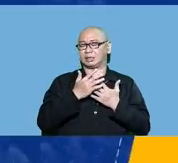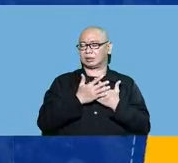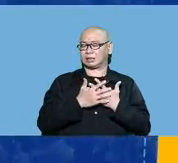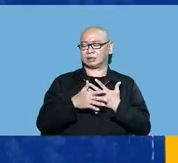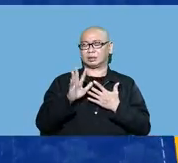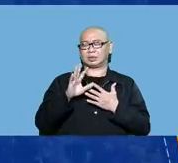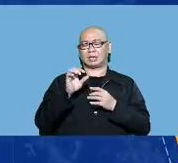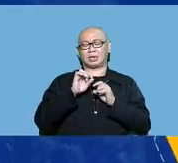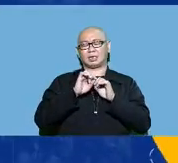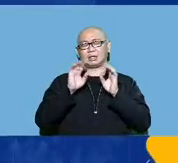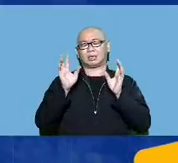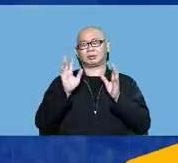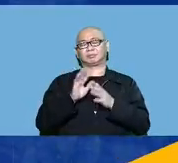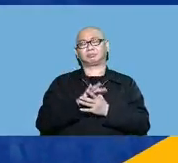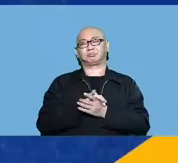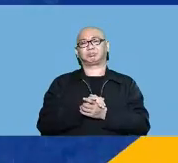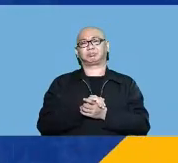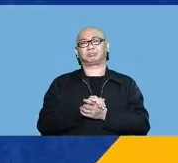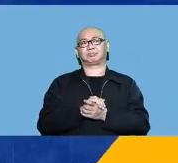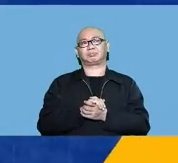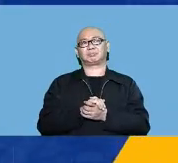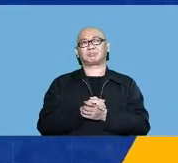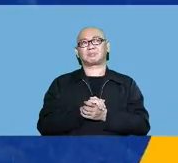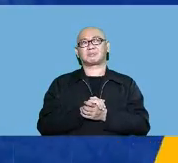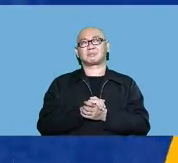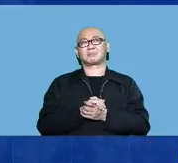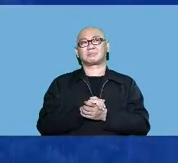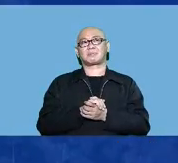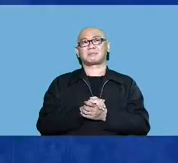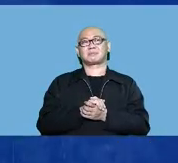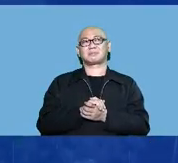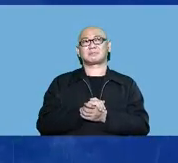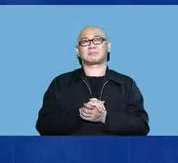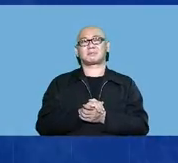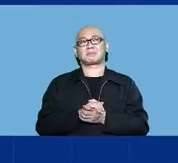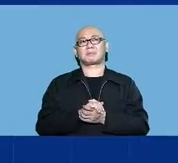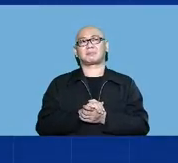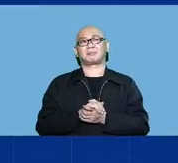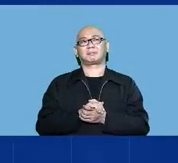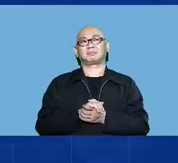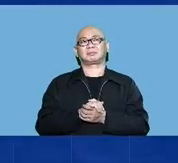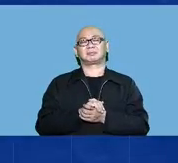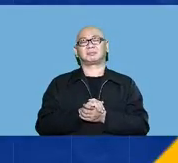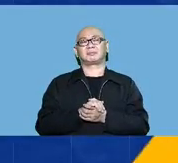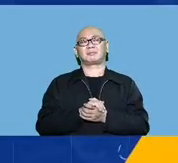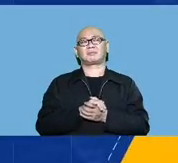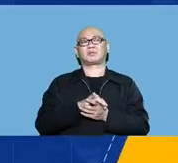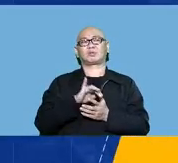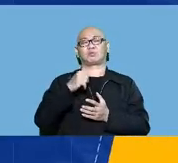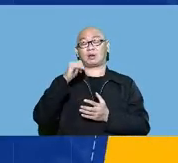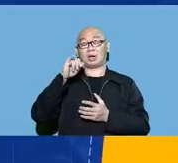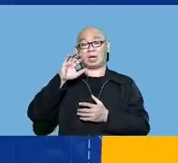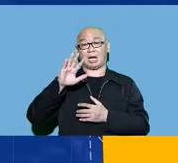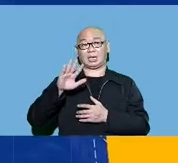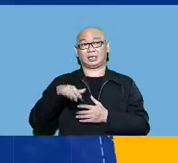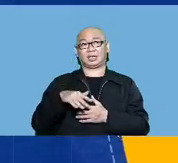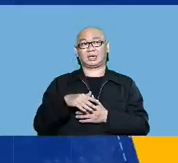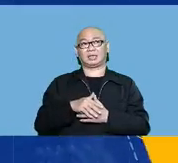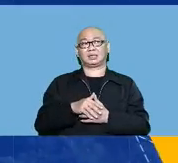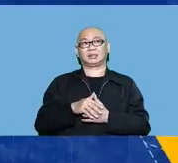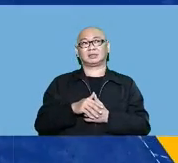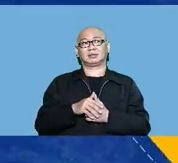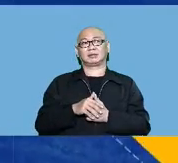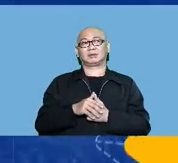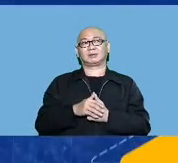selamanya, forever for you. juga anak saya Lale